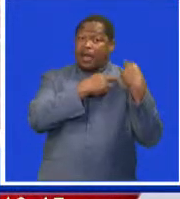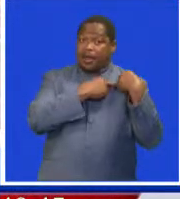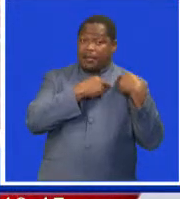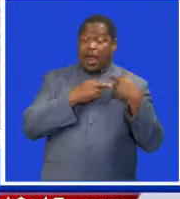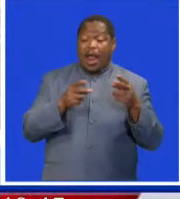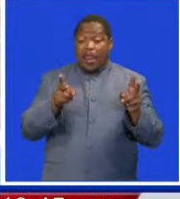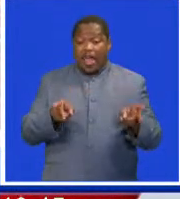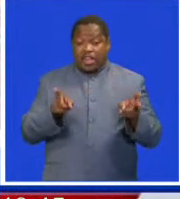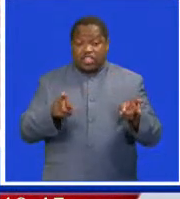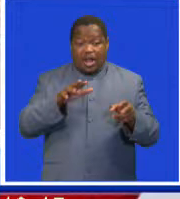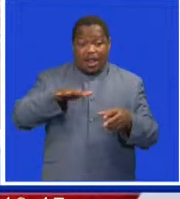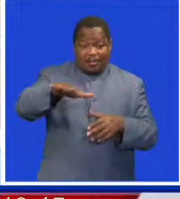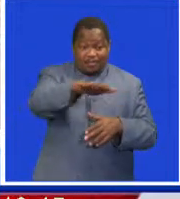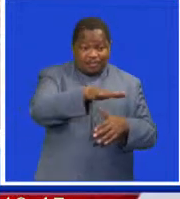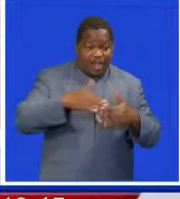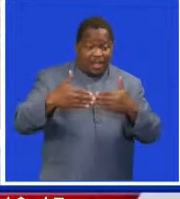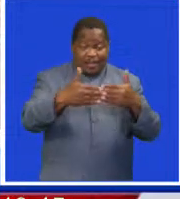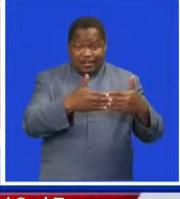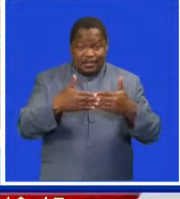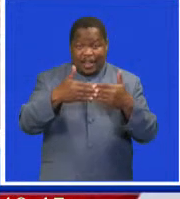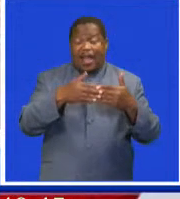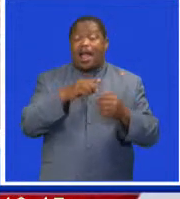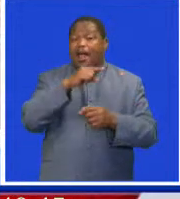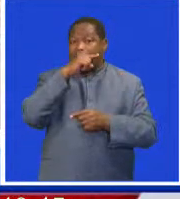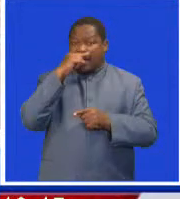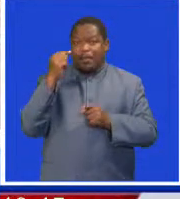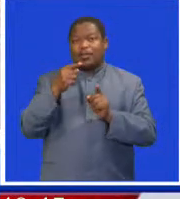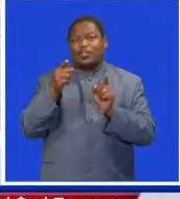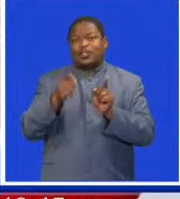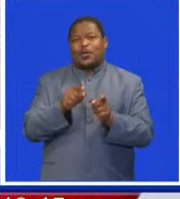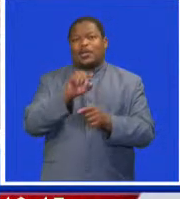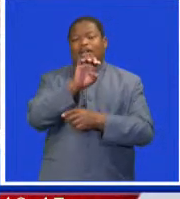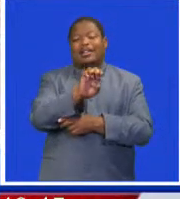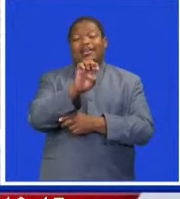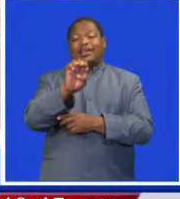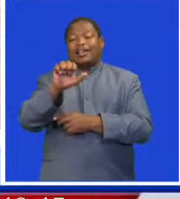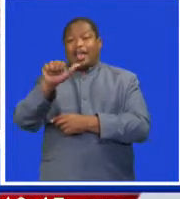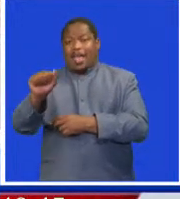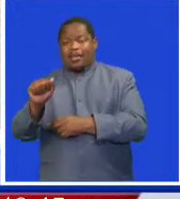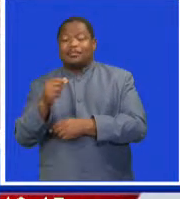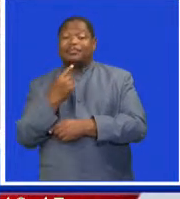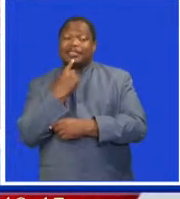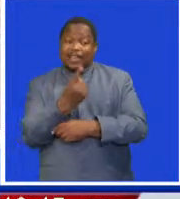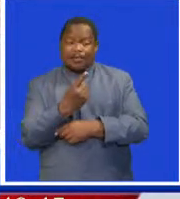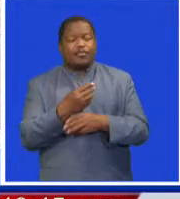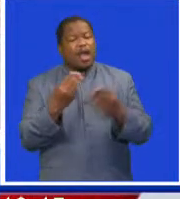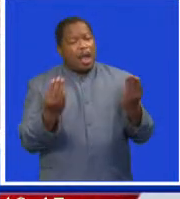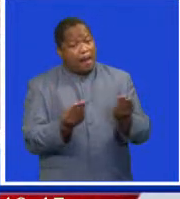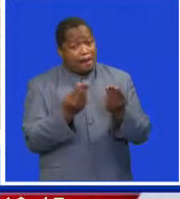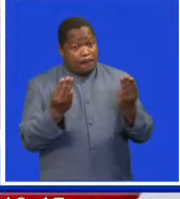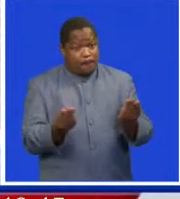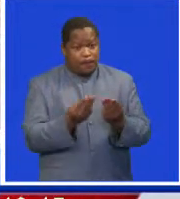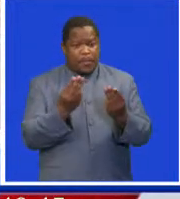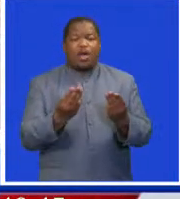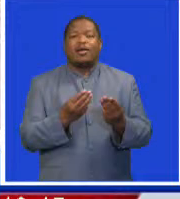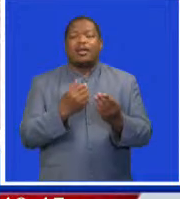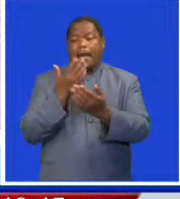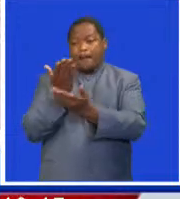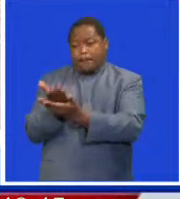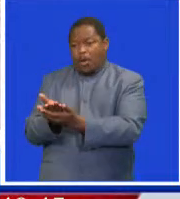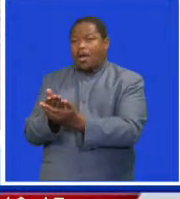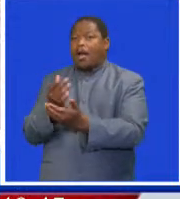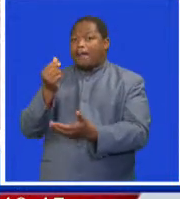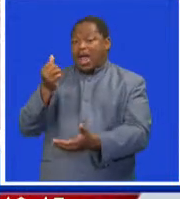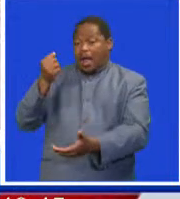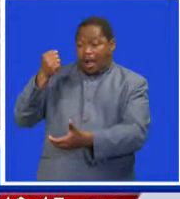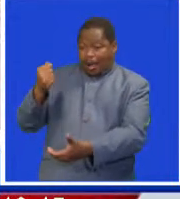Authority lithi eMaswati lesafikile kutawulandza imaphepha ekufaka ticelo tesikhwama seEnvironment Fund latawusita ekutheni imvelo elive ihlale